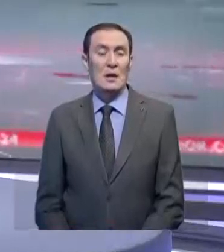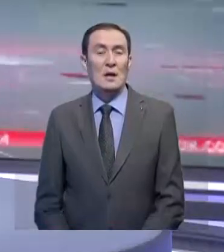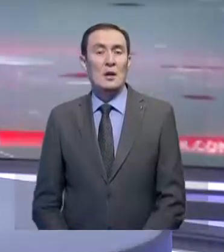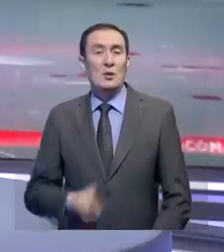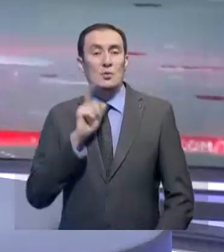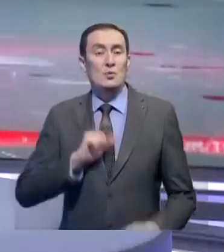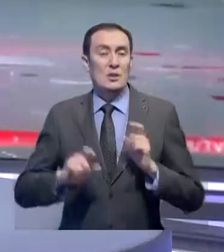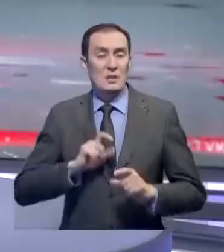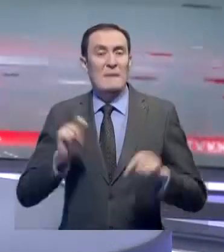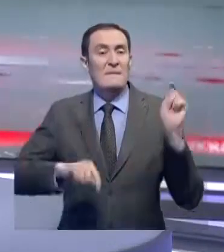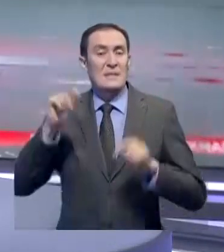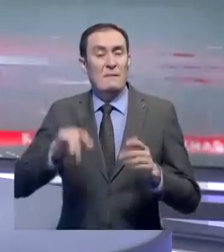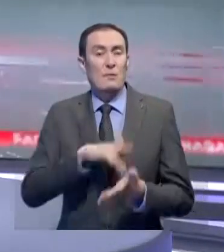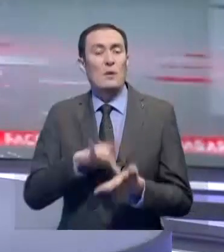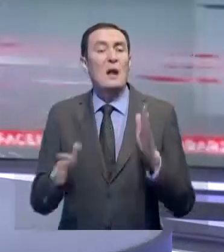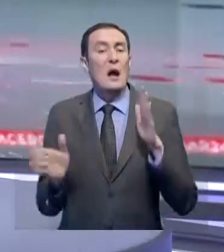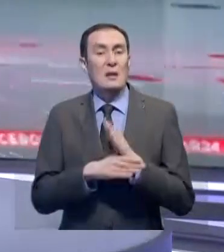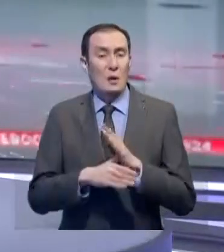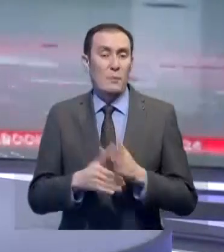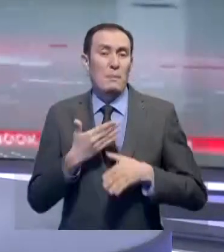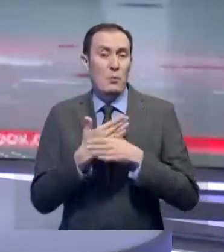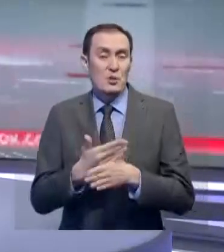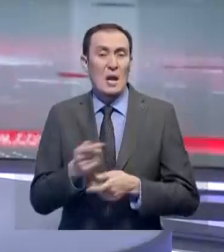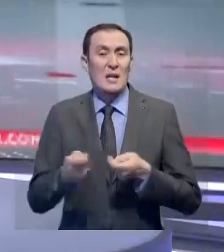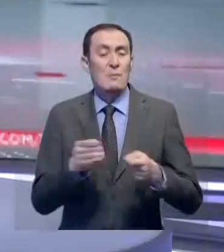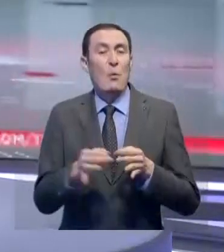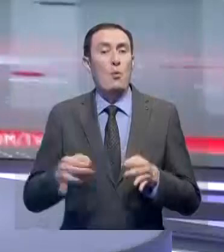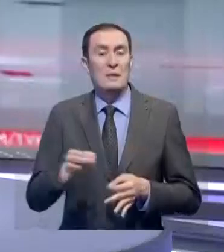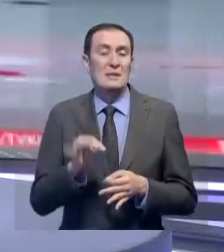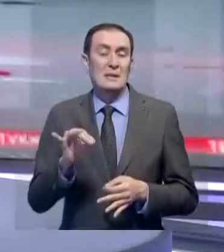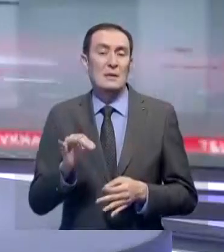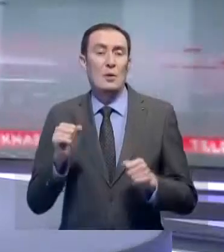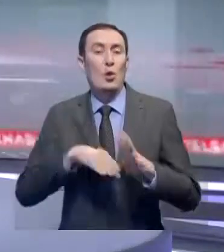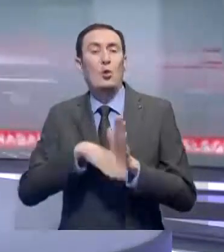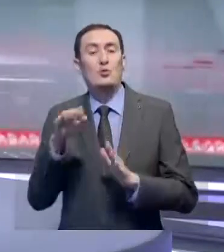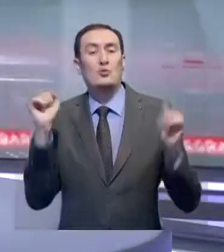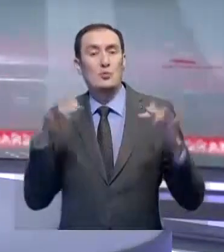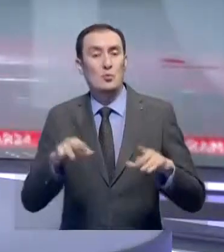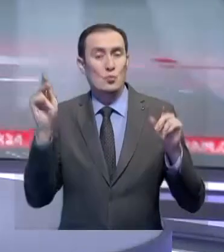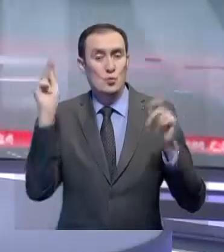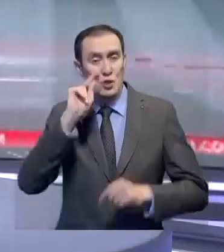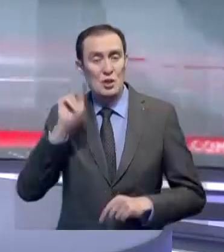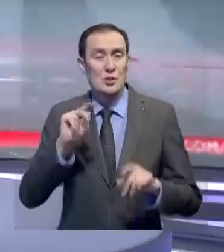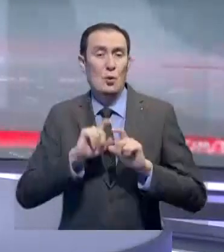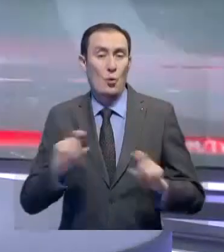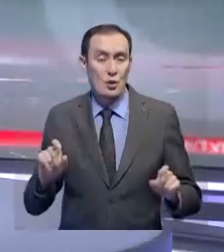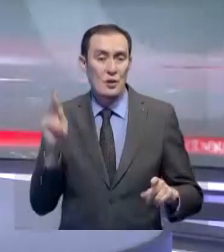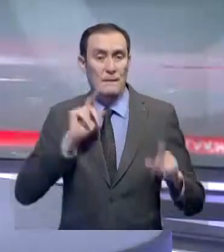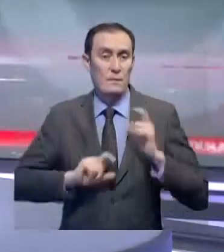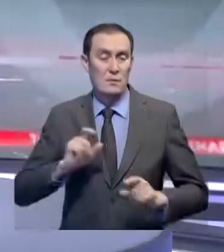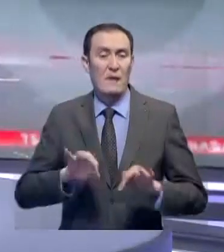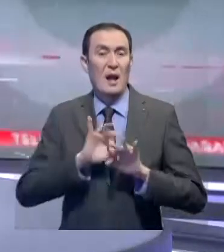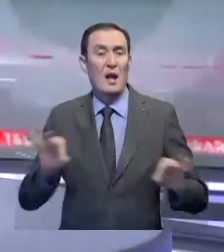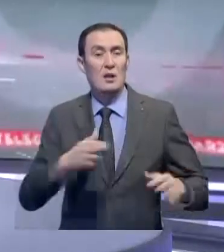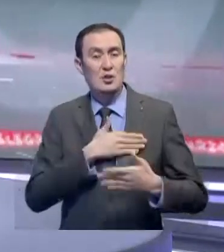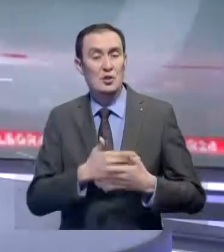Студенческий фестиваль состоялся в Атырау. Он прошел при поддержке акима области и собрал лучших учащихся колледжей и вузов.